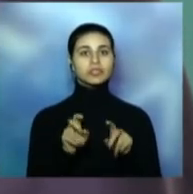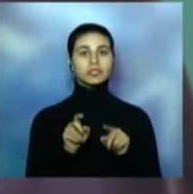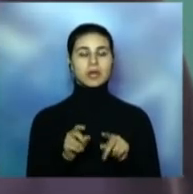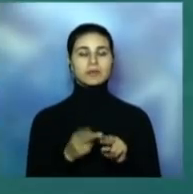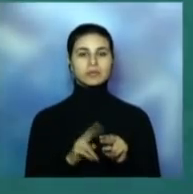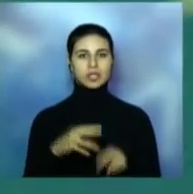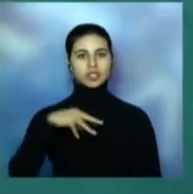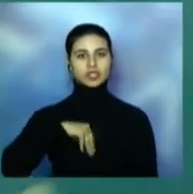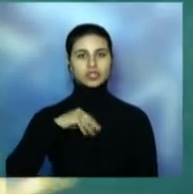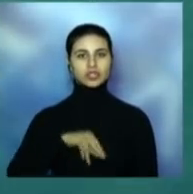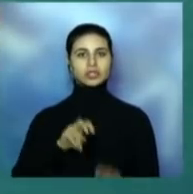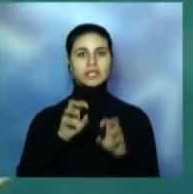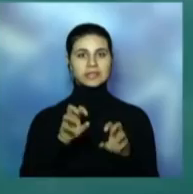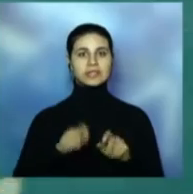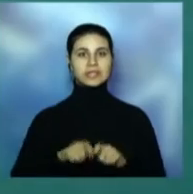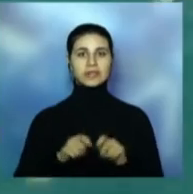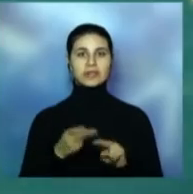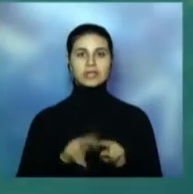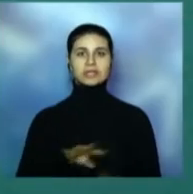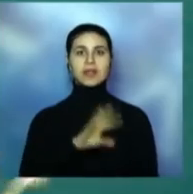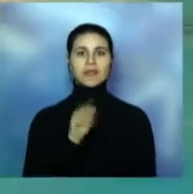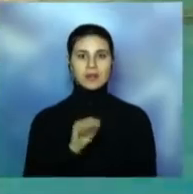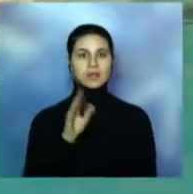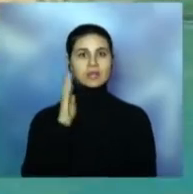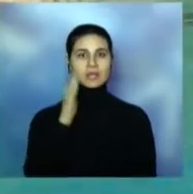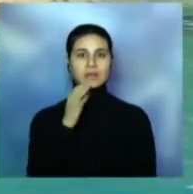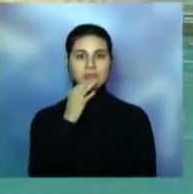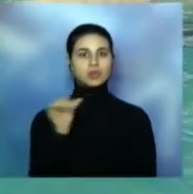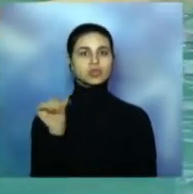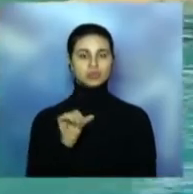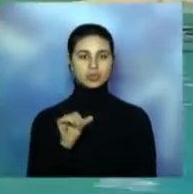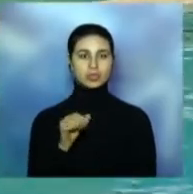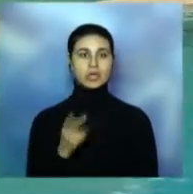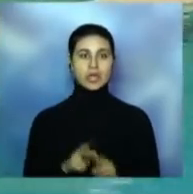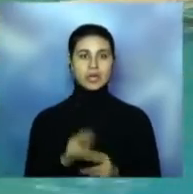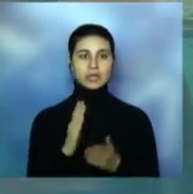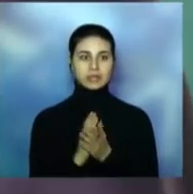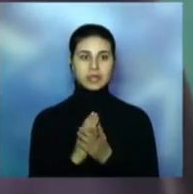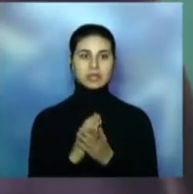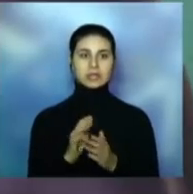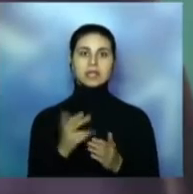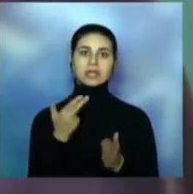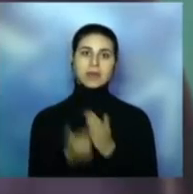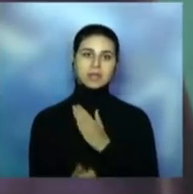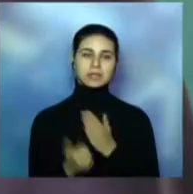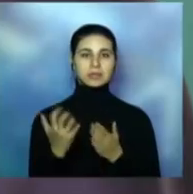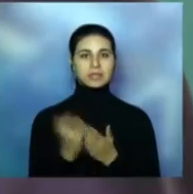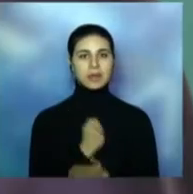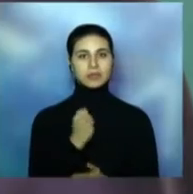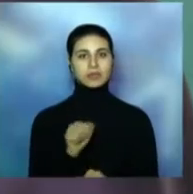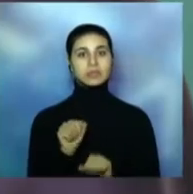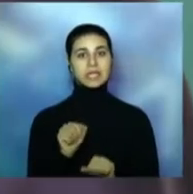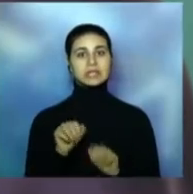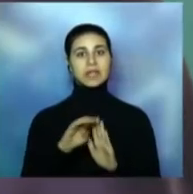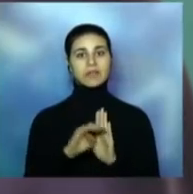ამ შინაგანატესის დაღვევას და ეს ყველაფერი აისახება მე ცუდ შედეგზე. ეს არის ფასი დამარცხების და გამარჯვების. დაიცავ